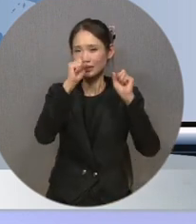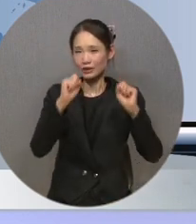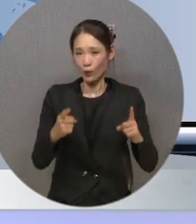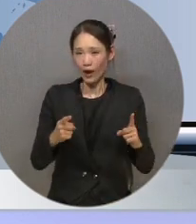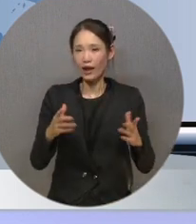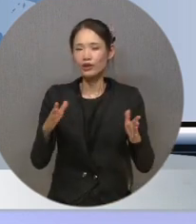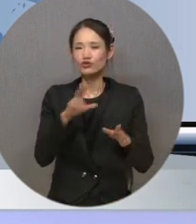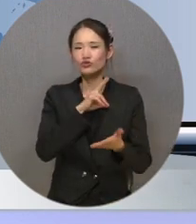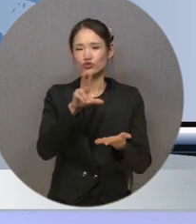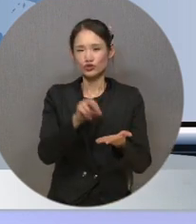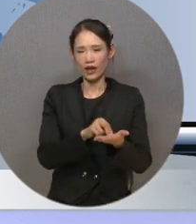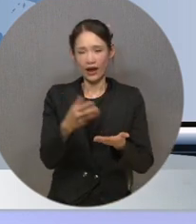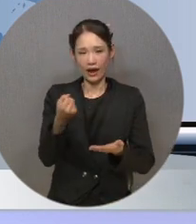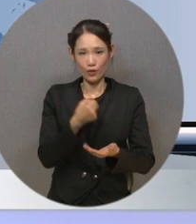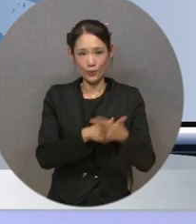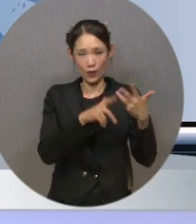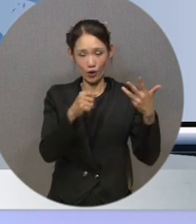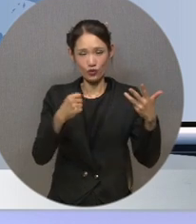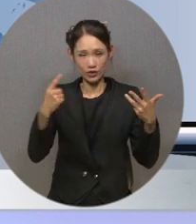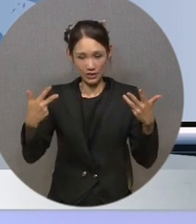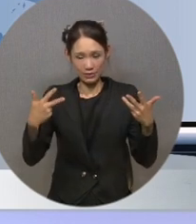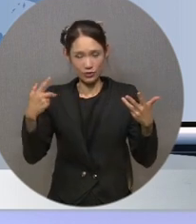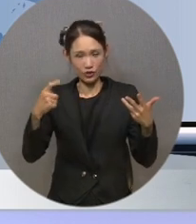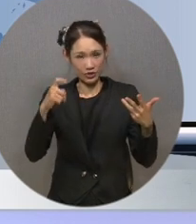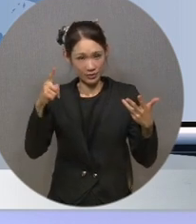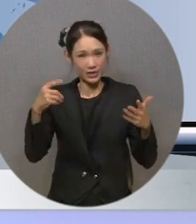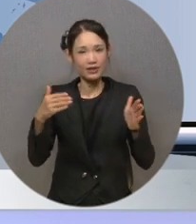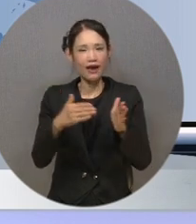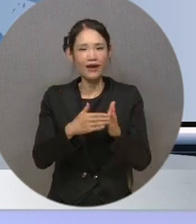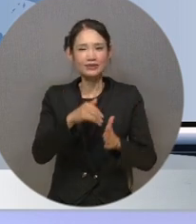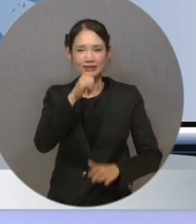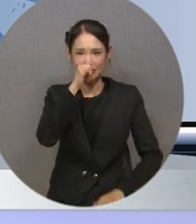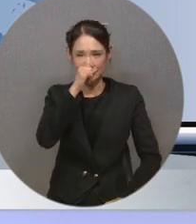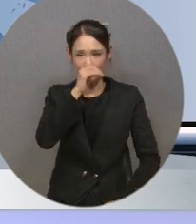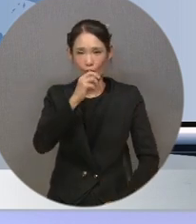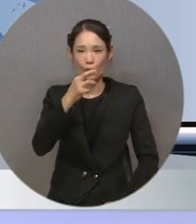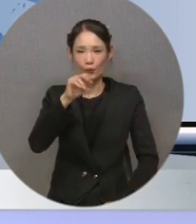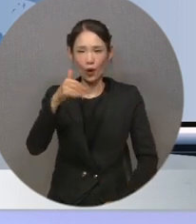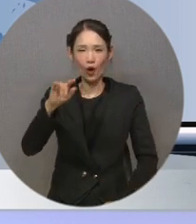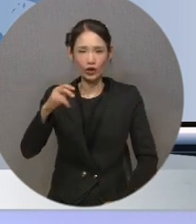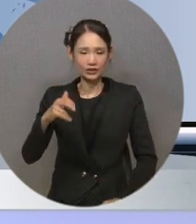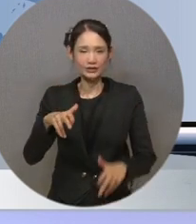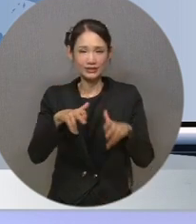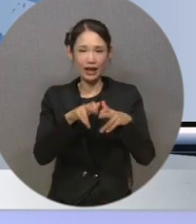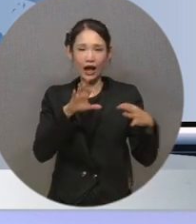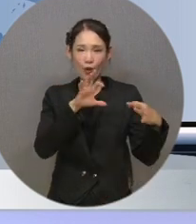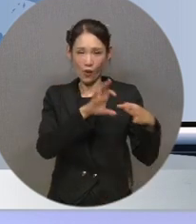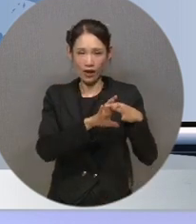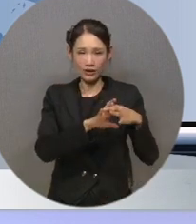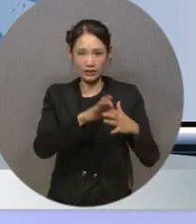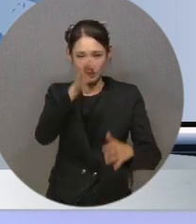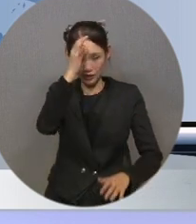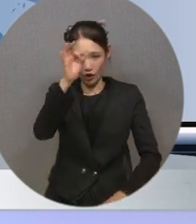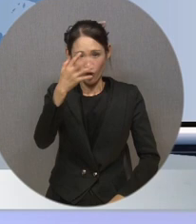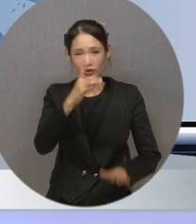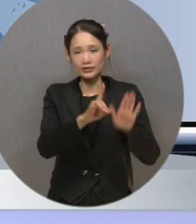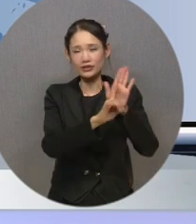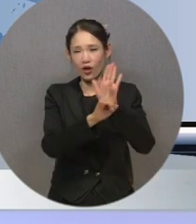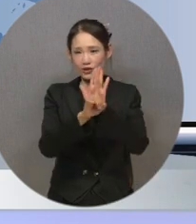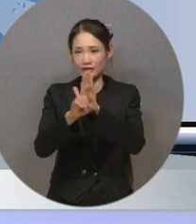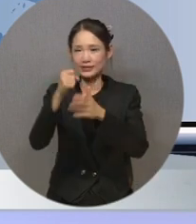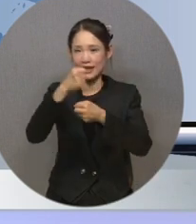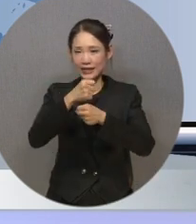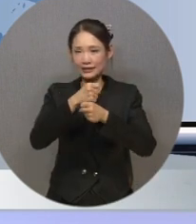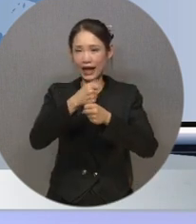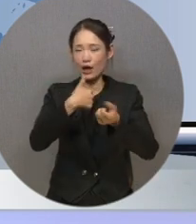8월 7일부터 11일까지 부산 벡스코에서 펼쳐지는데요 컨퍼런스를 비롯해 장애 관련 첨단 기술 전시부터